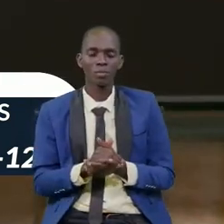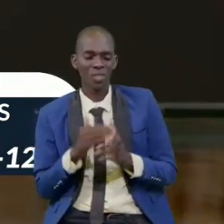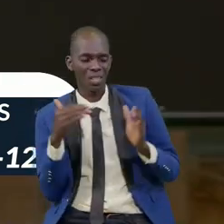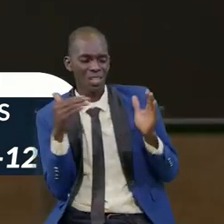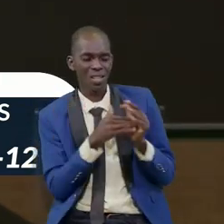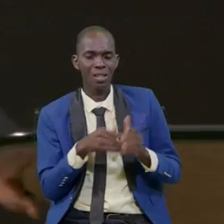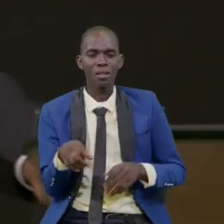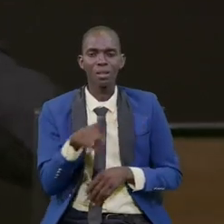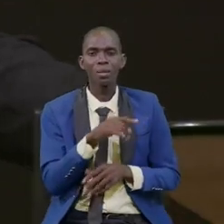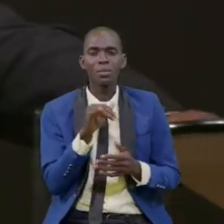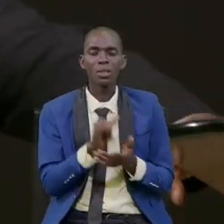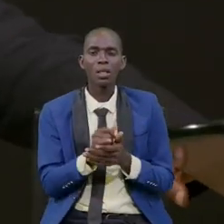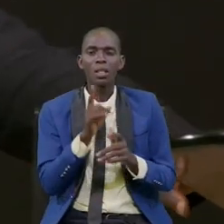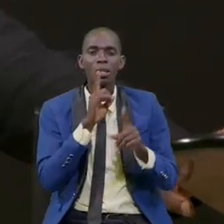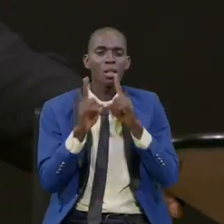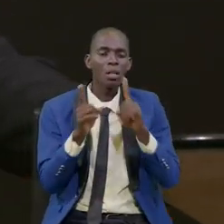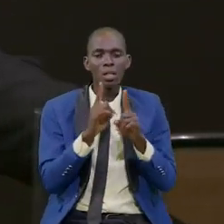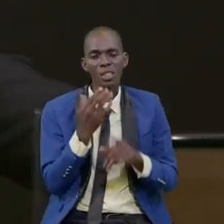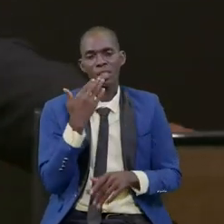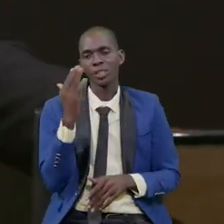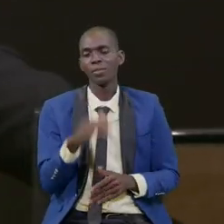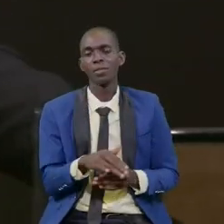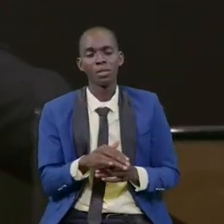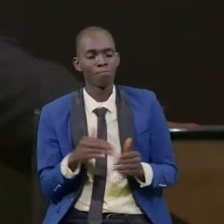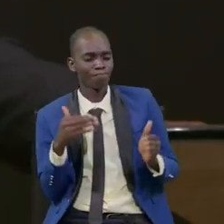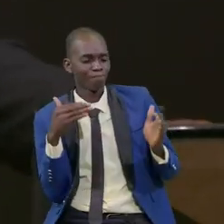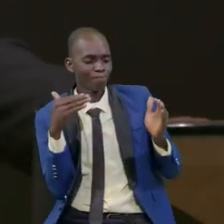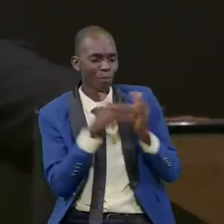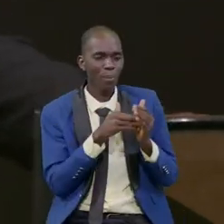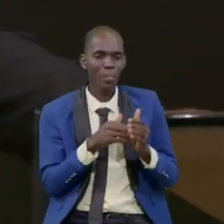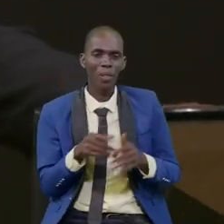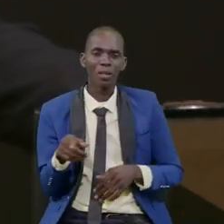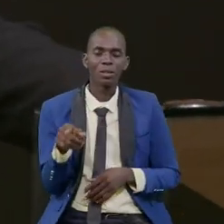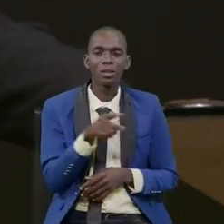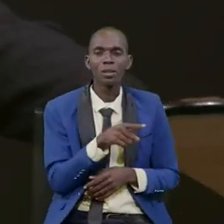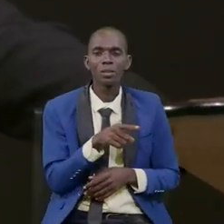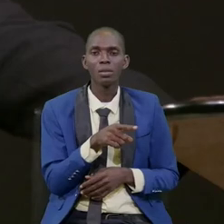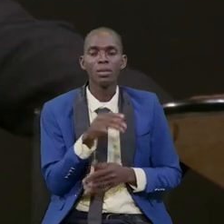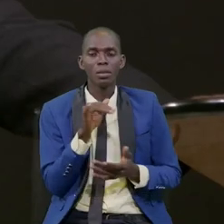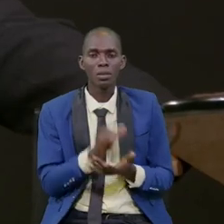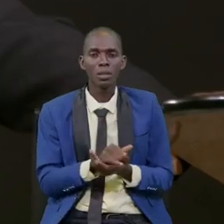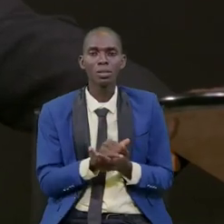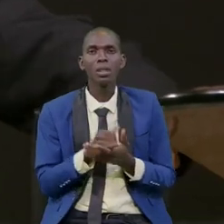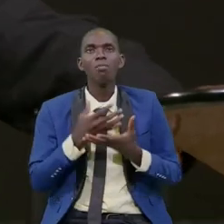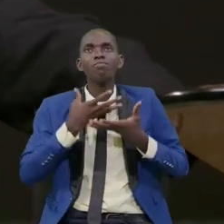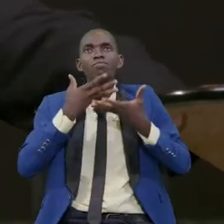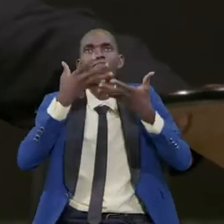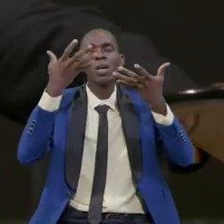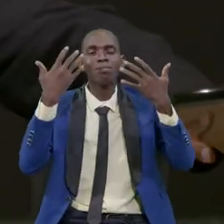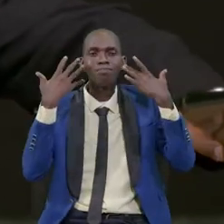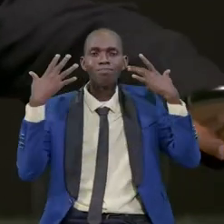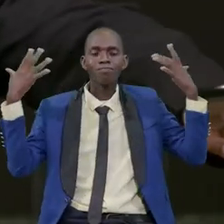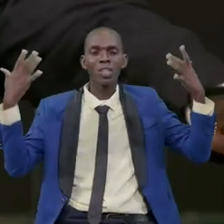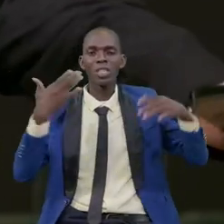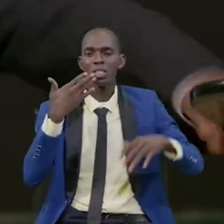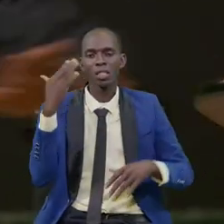Contre ceux qui font le mal. Contre ceux qui émettent le mal. Ceux qui crient